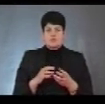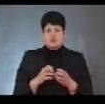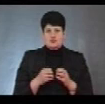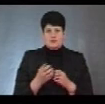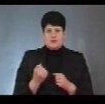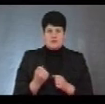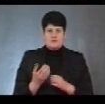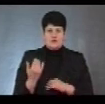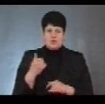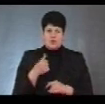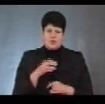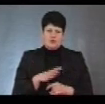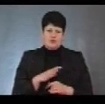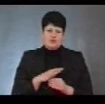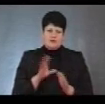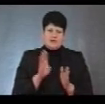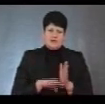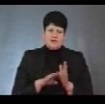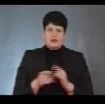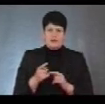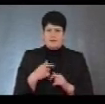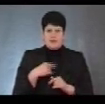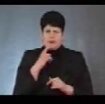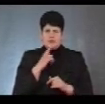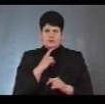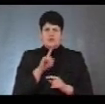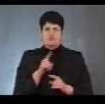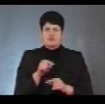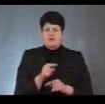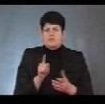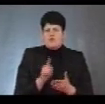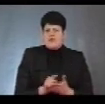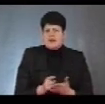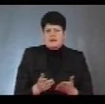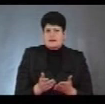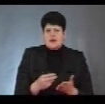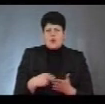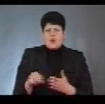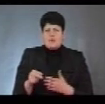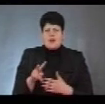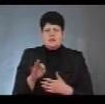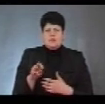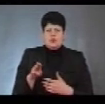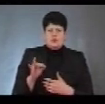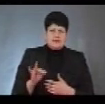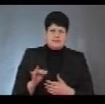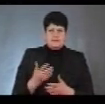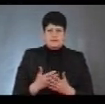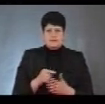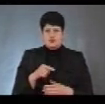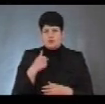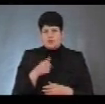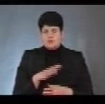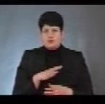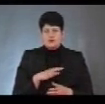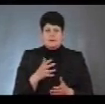була тенденція гірша, тернопляни були не готові, вони не розуміли, чому вони повинні купляти лоти. І цього року були